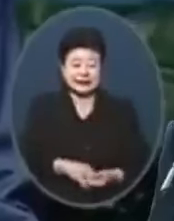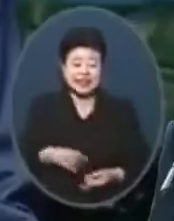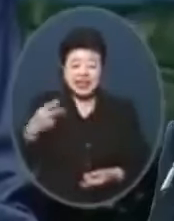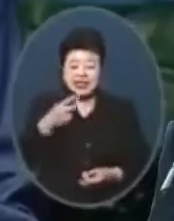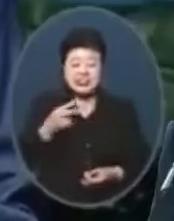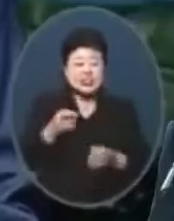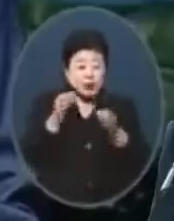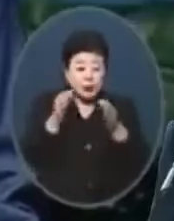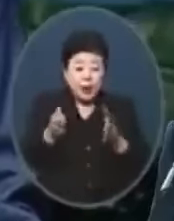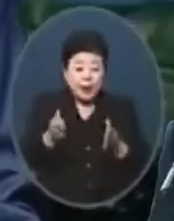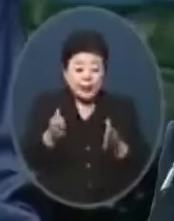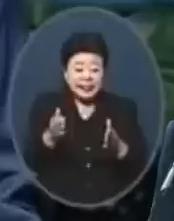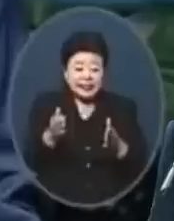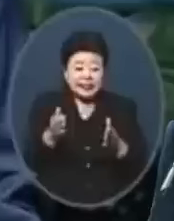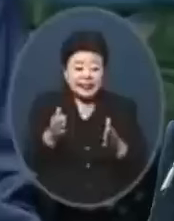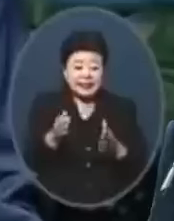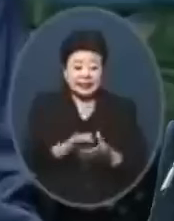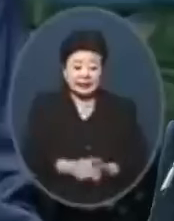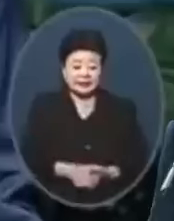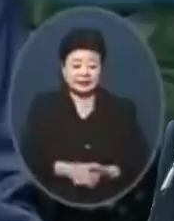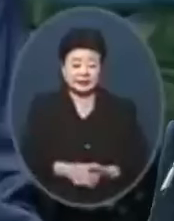2000년 동안은